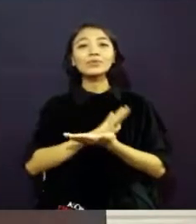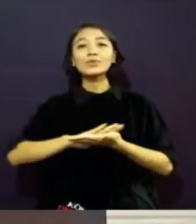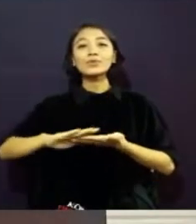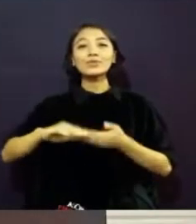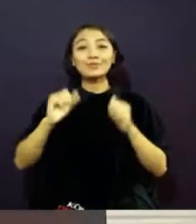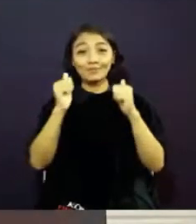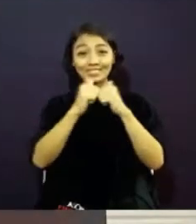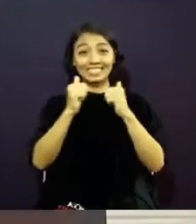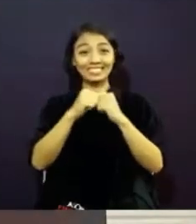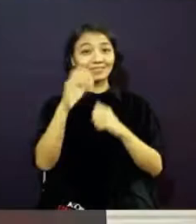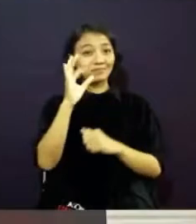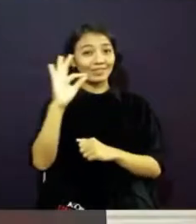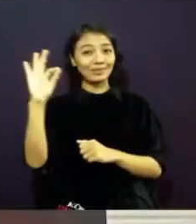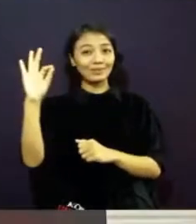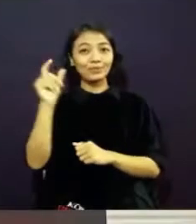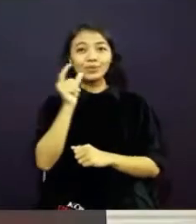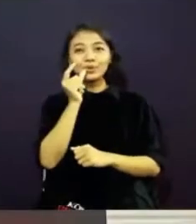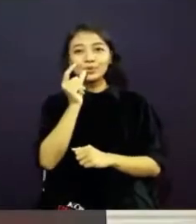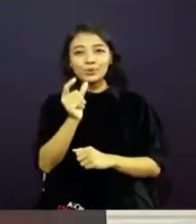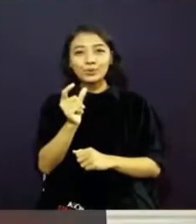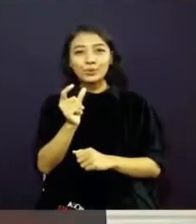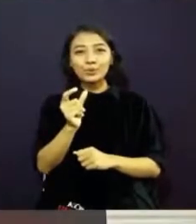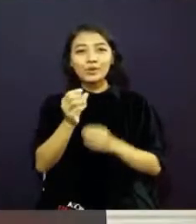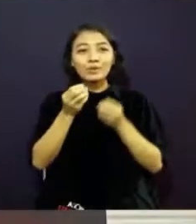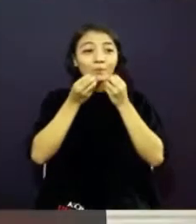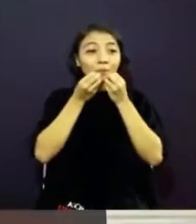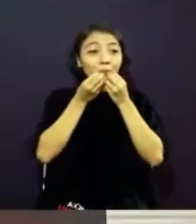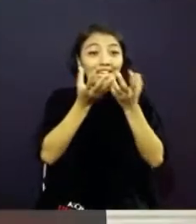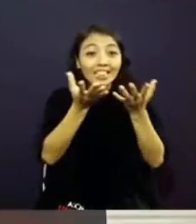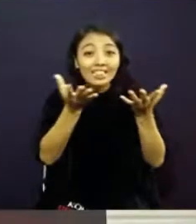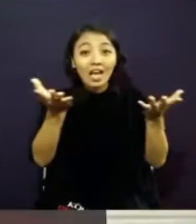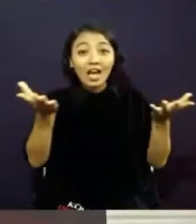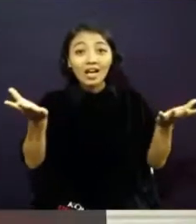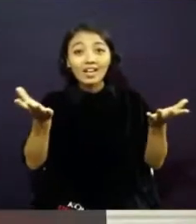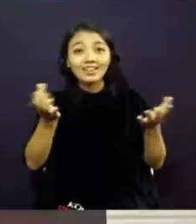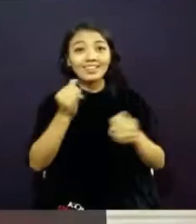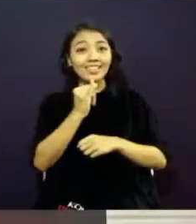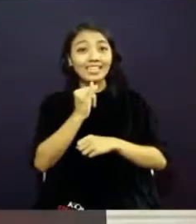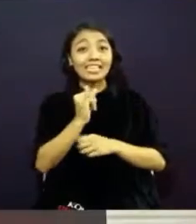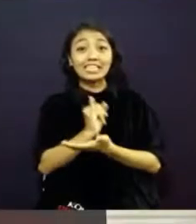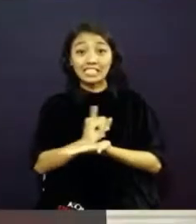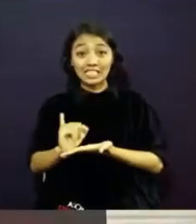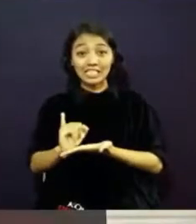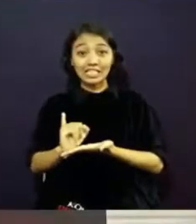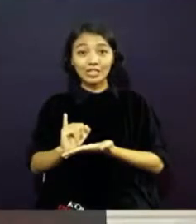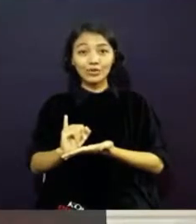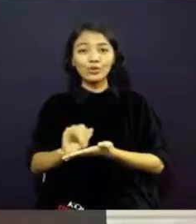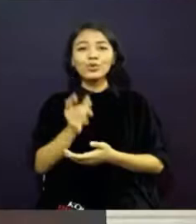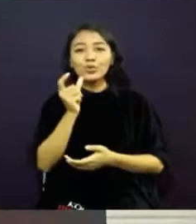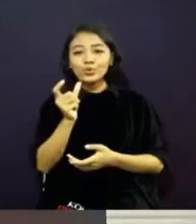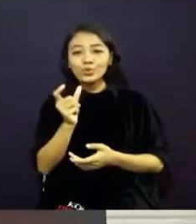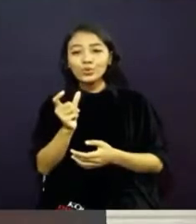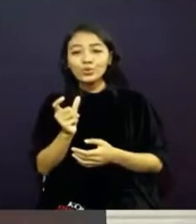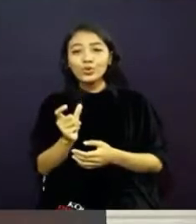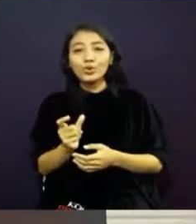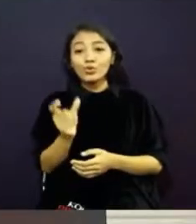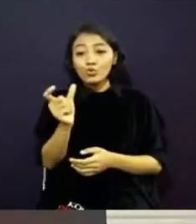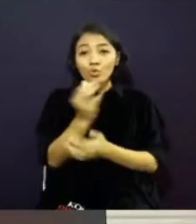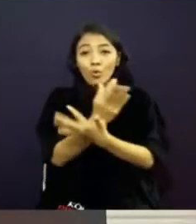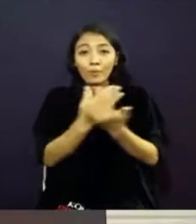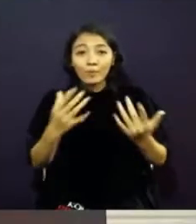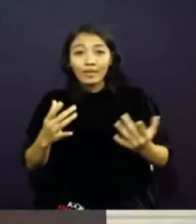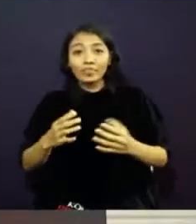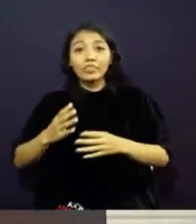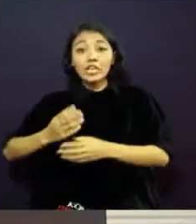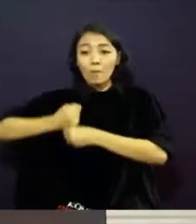apaan untuk memberitakan Injil untuk menggembalakan umat dan untuk merayakan